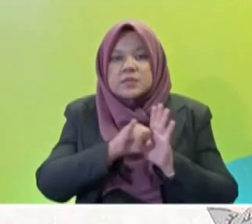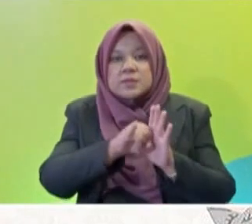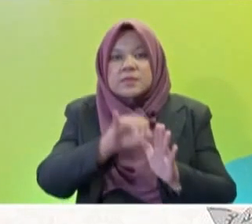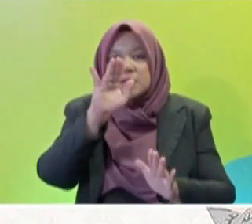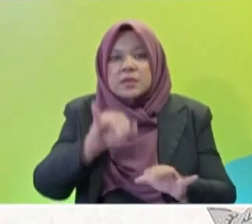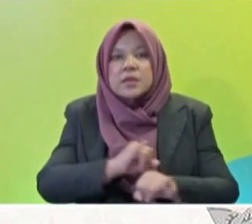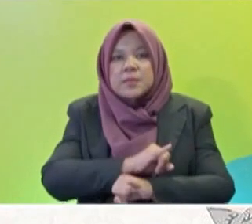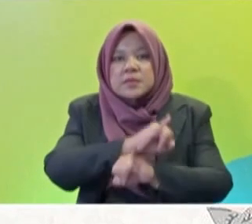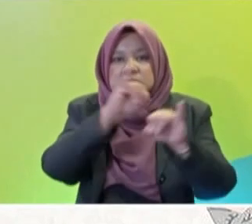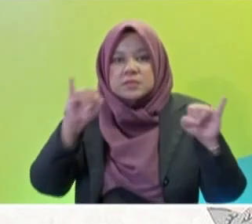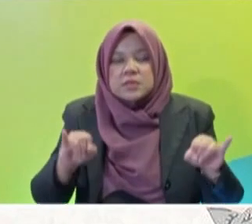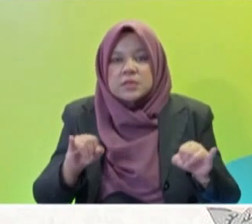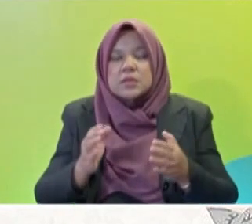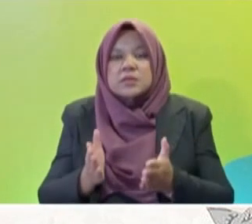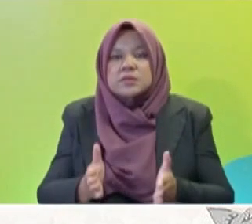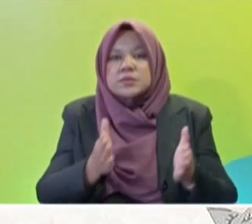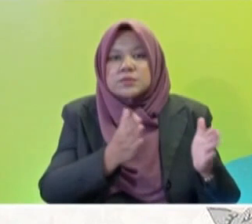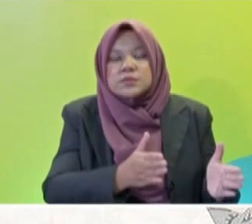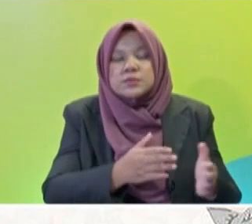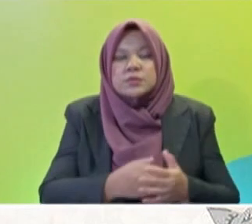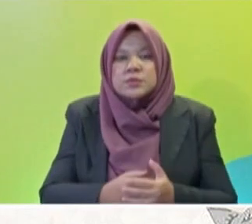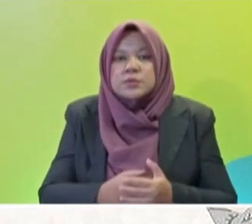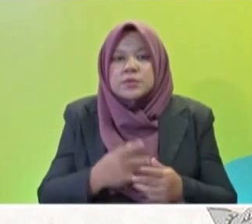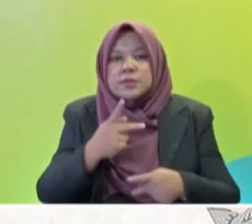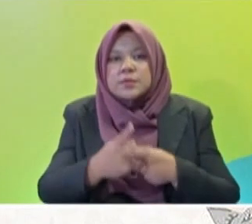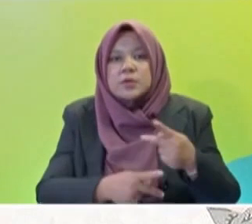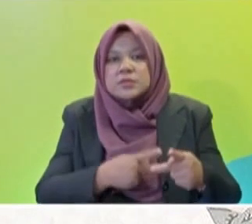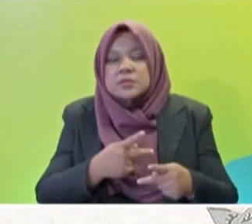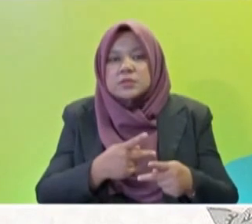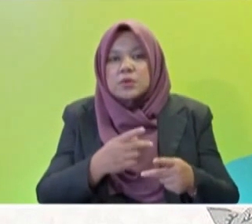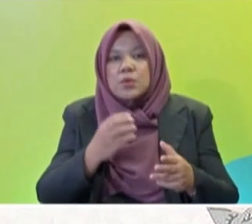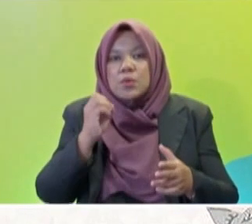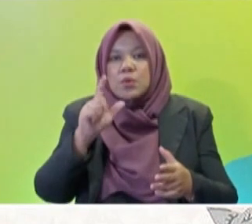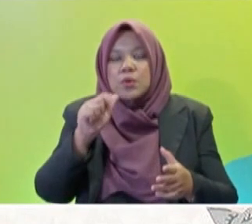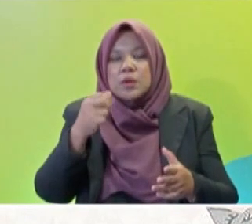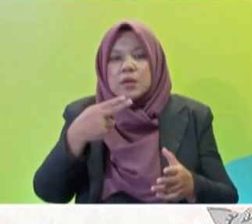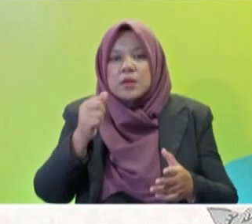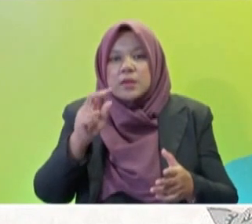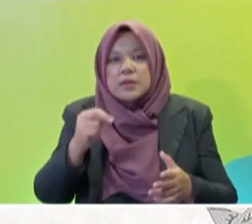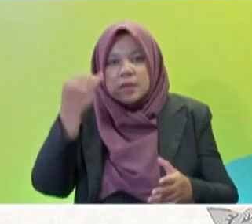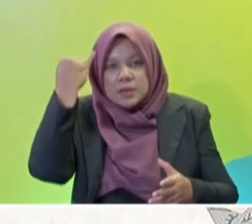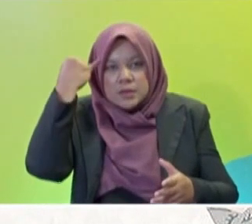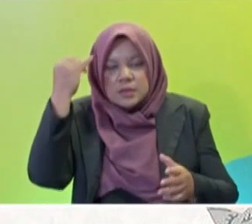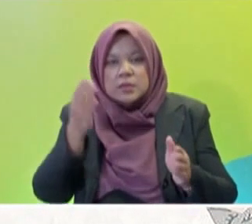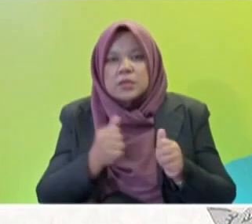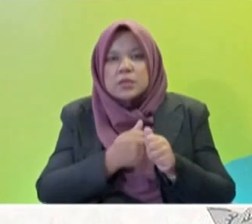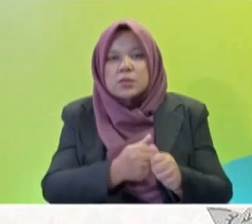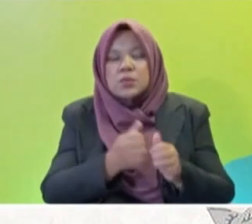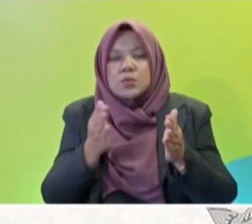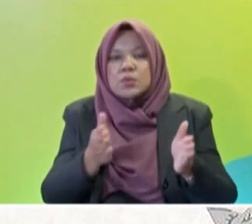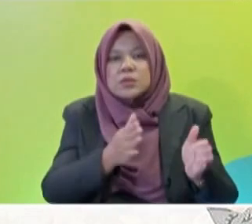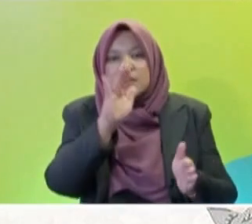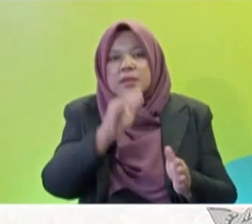lebih jelas susun langkah kerja proses pengolahan ide mengikut urutan yang betul dengan menulis